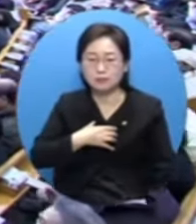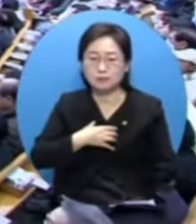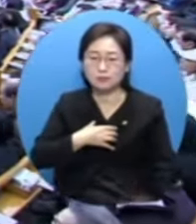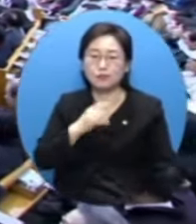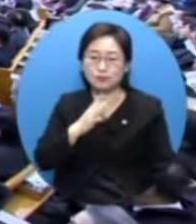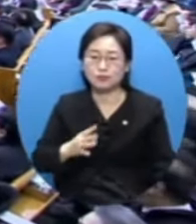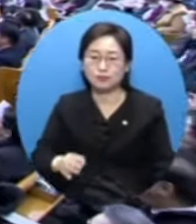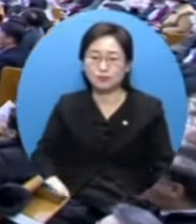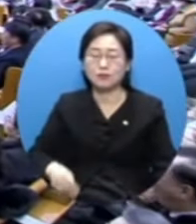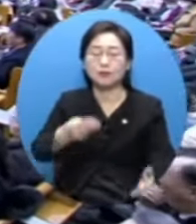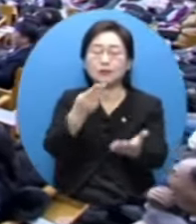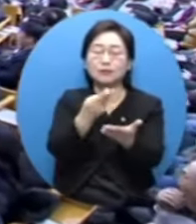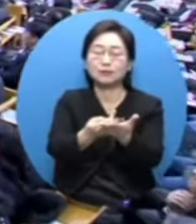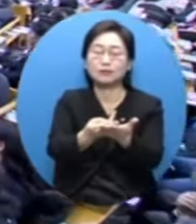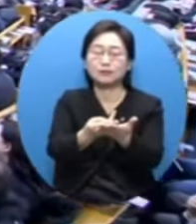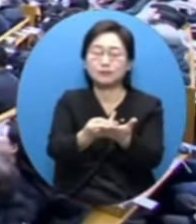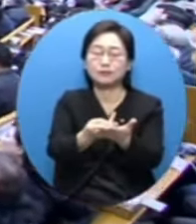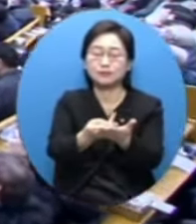침상에 누워